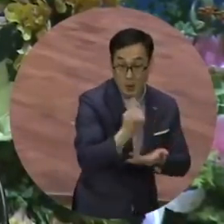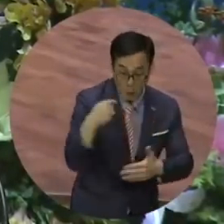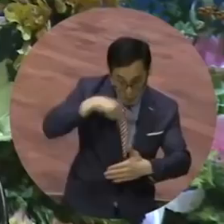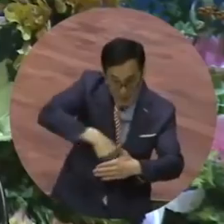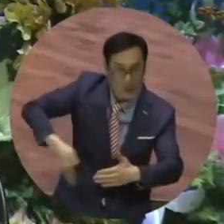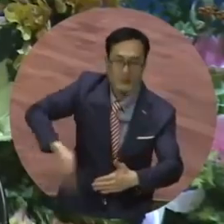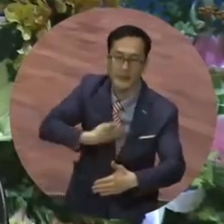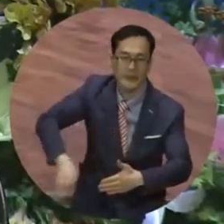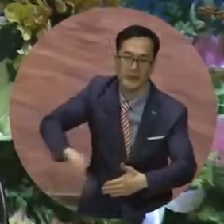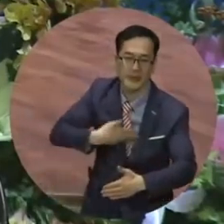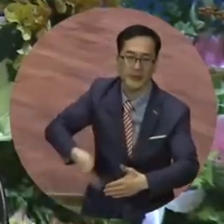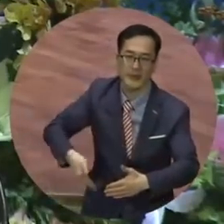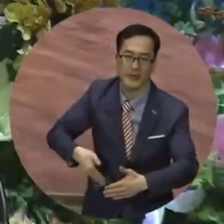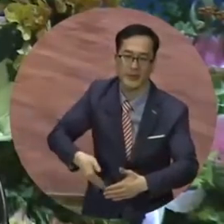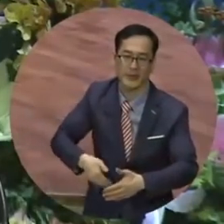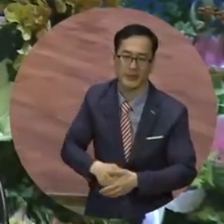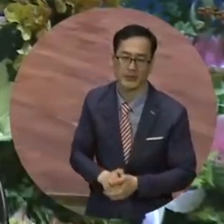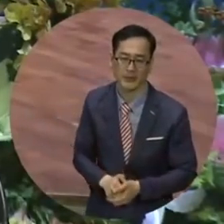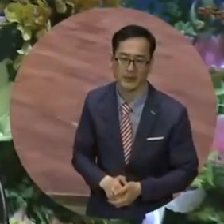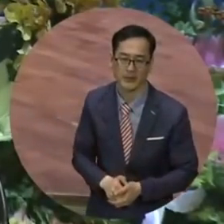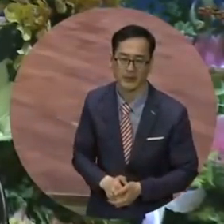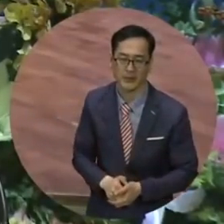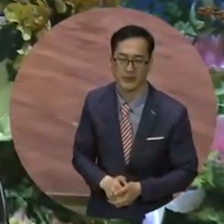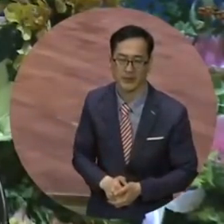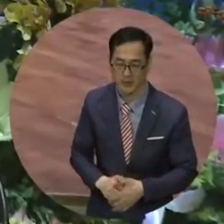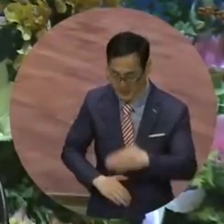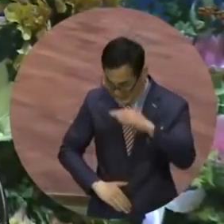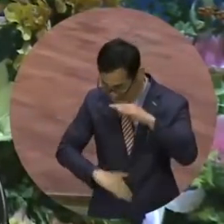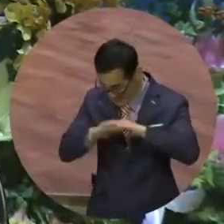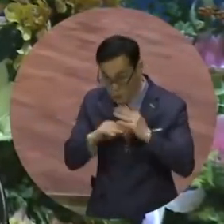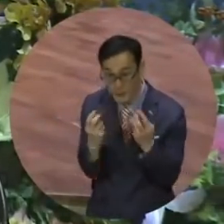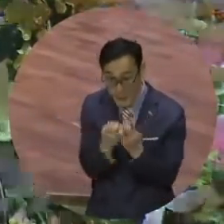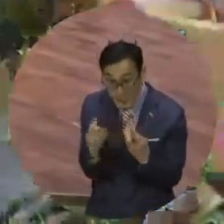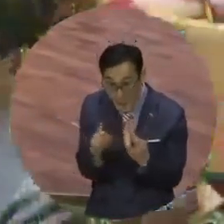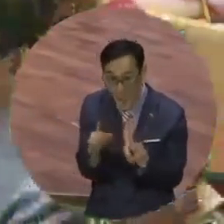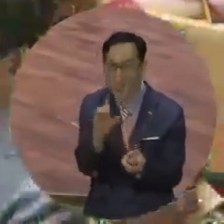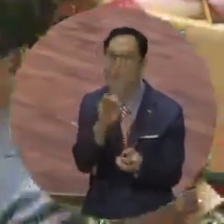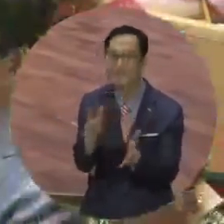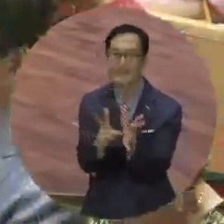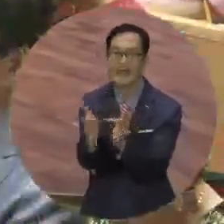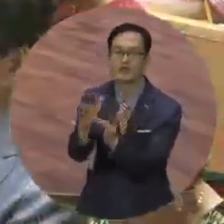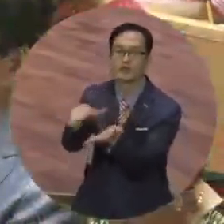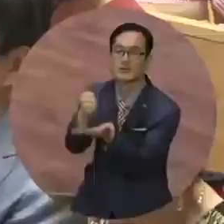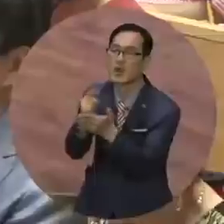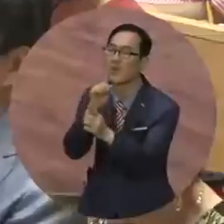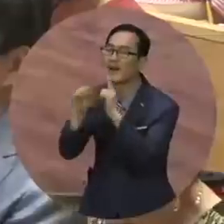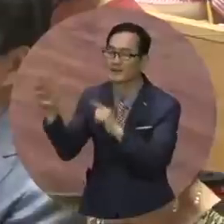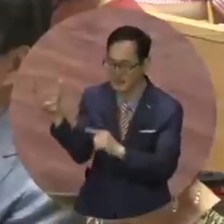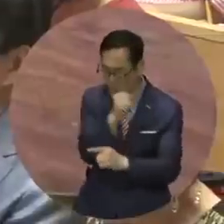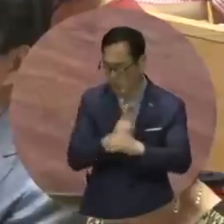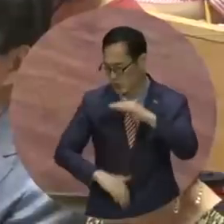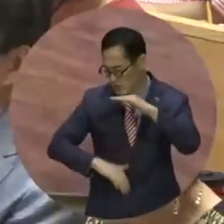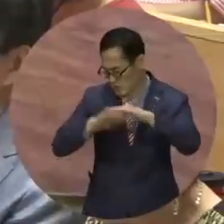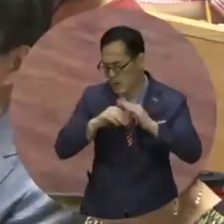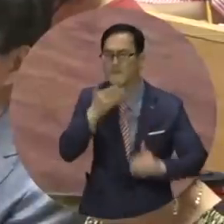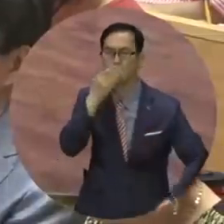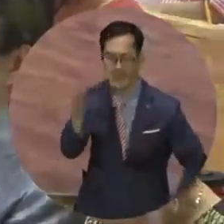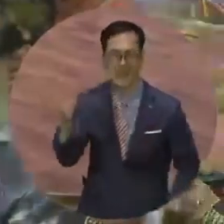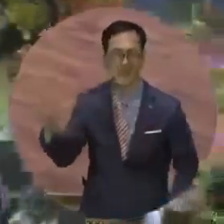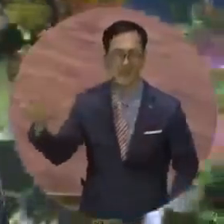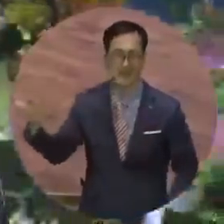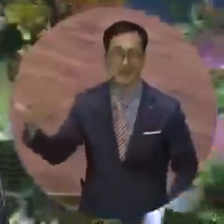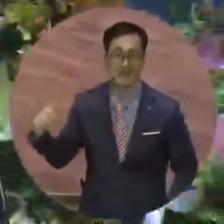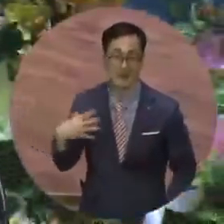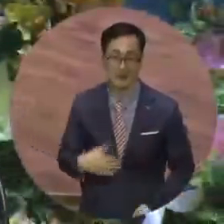파스칼이 아닙니다. 오직 예수 그리스도의 말씀만으로 채울 수 있다 그랬어요. 아셔야 돼요.